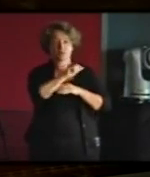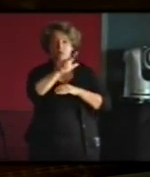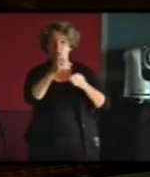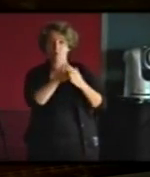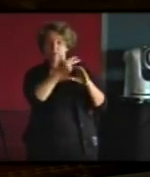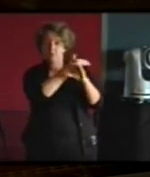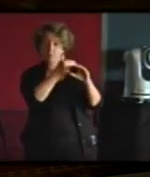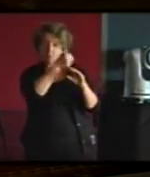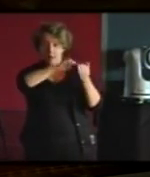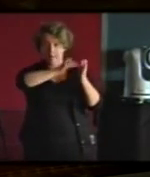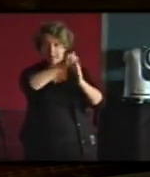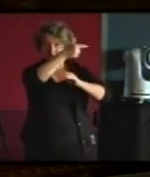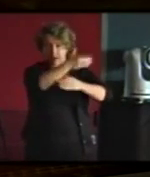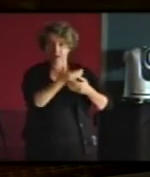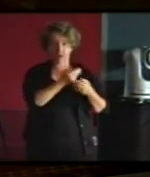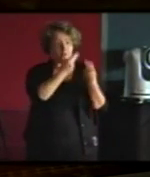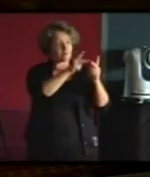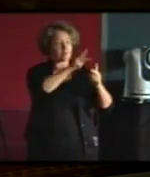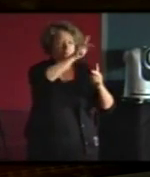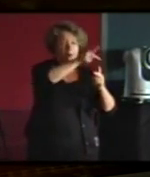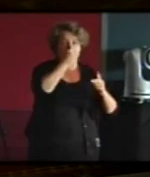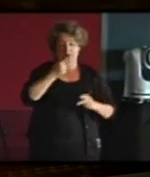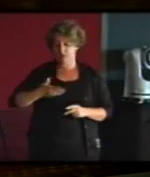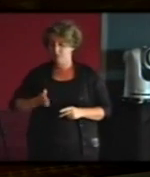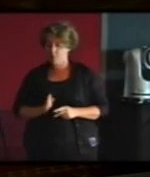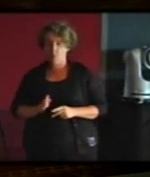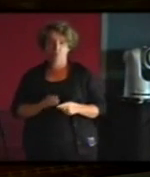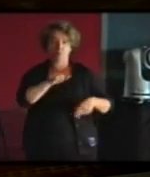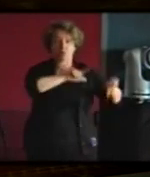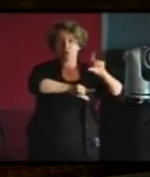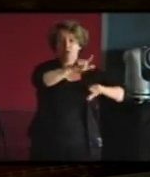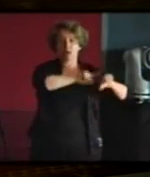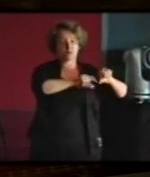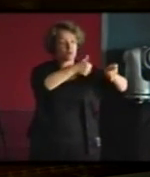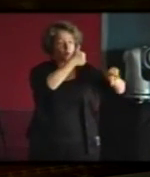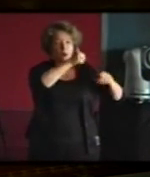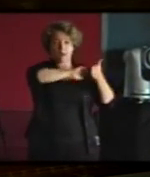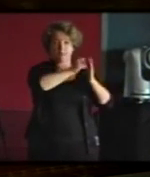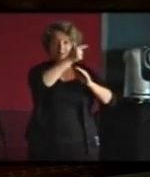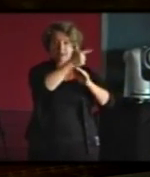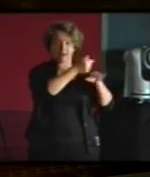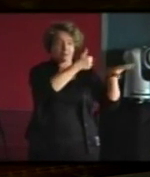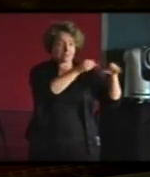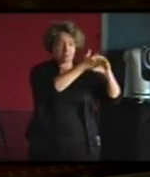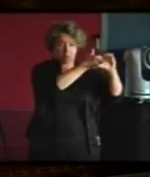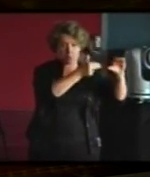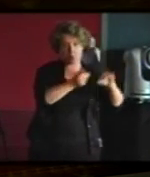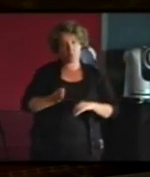à Paris, que ce soit. Bon, à Paris, vous allez le louer 600 euros du mètre, à Bordeaux, vous allez le louer 150 euros du